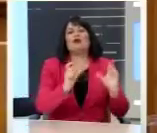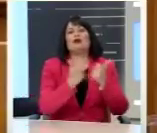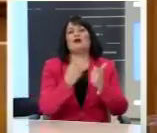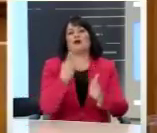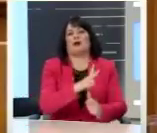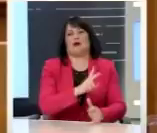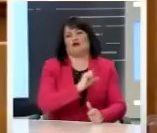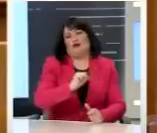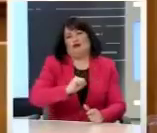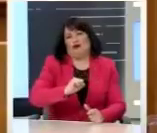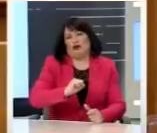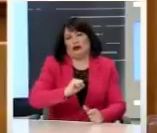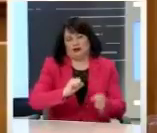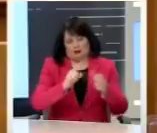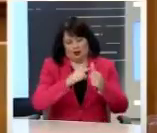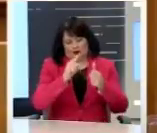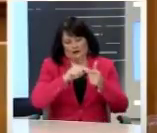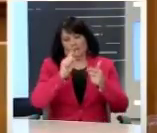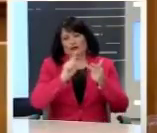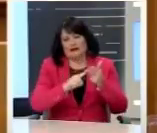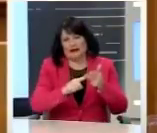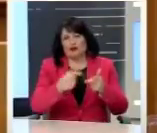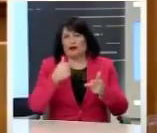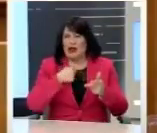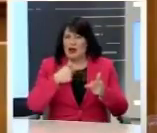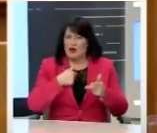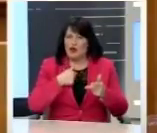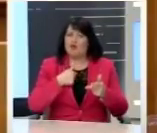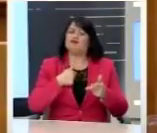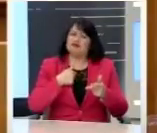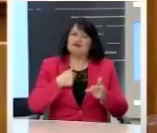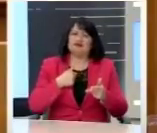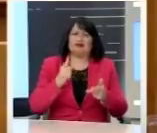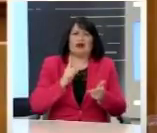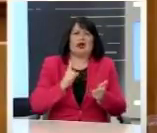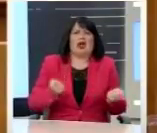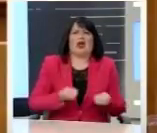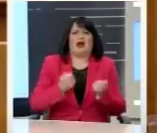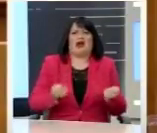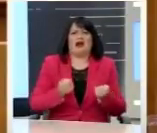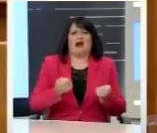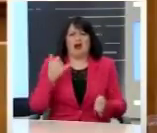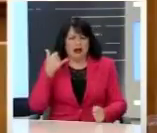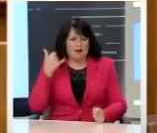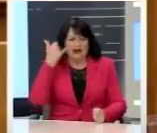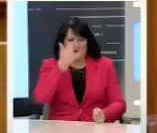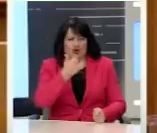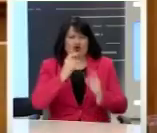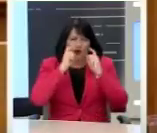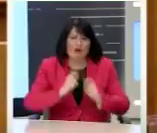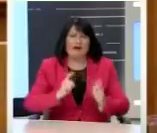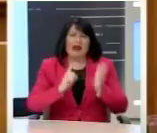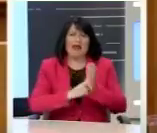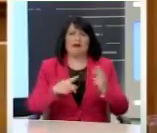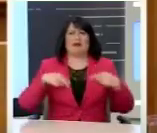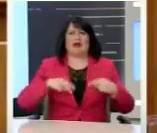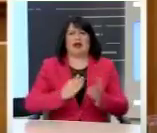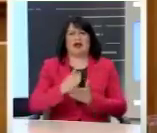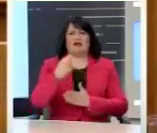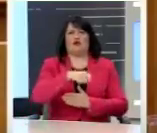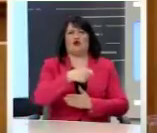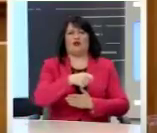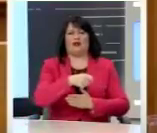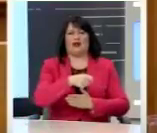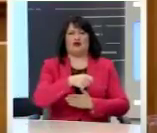του. Τρίτον, εγώ το έπραξα το αυτονόητο. Επικοινώνησα ωσόφυλα με τον Υπουργό της Δικαιοσύνης και αυτός